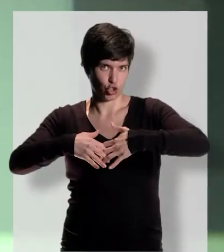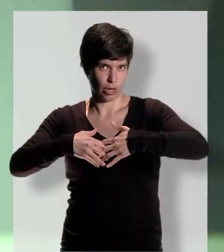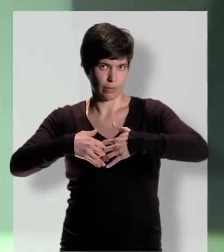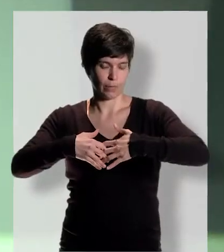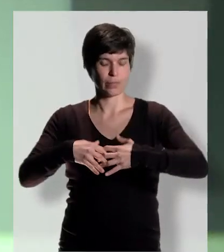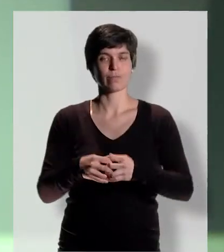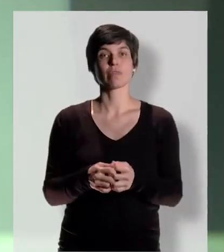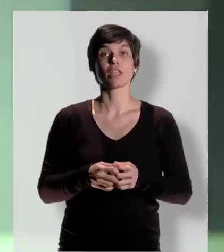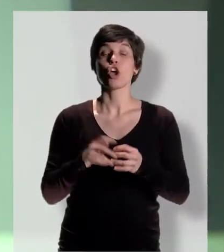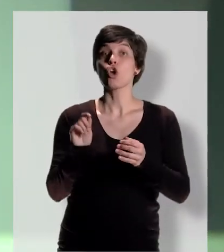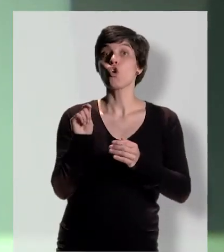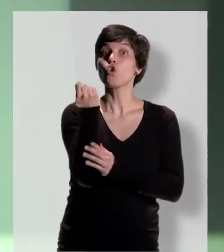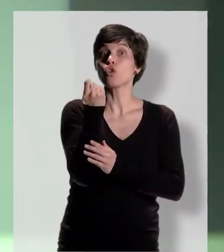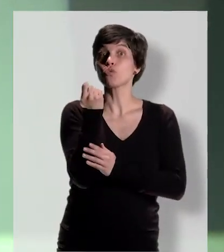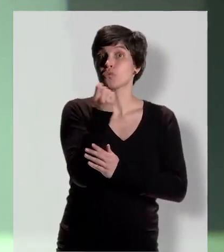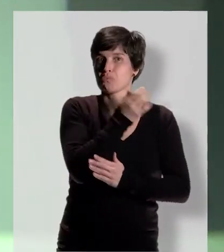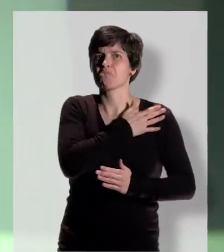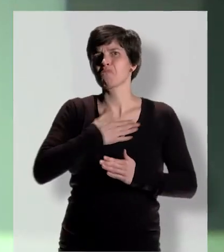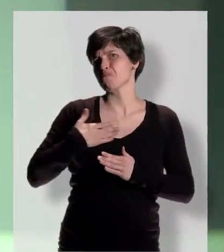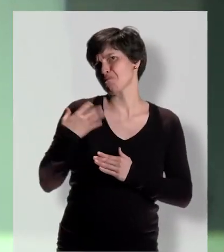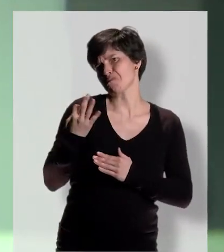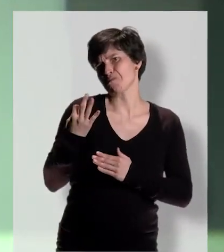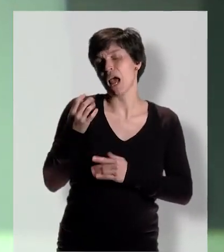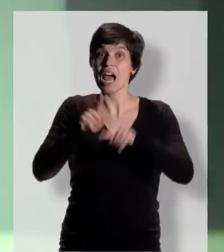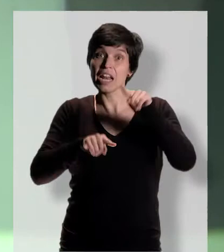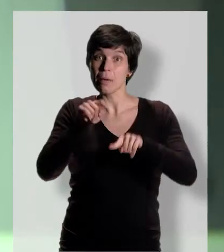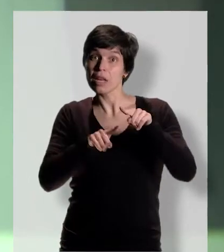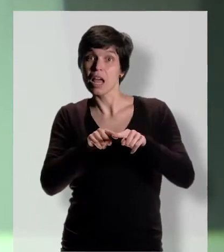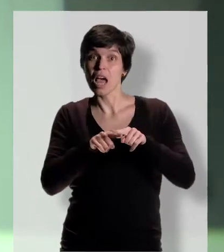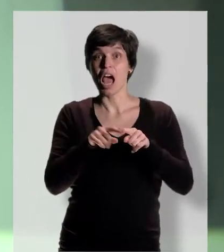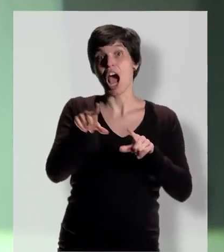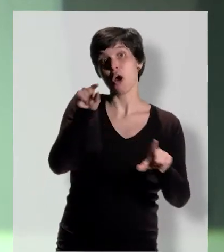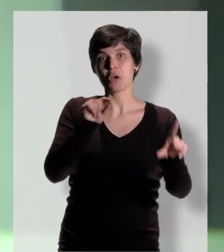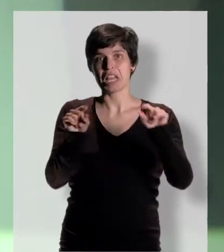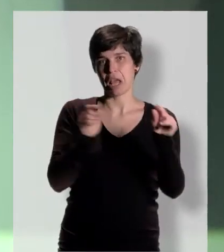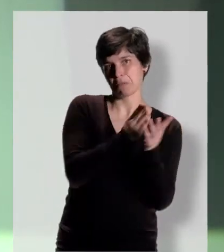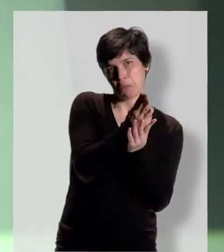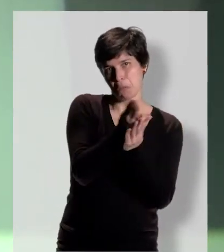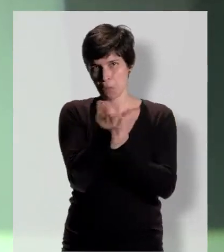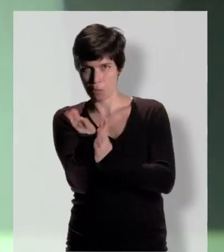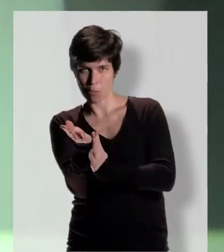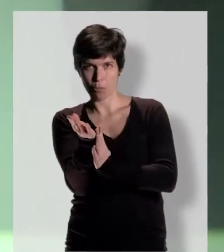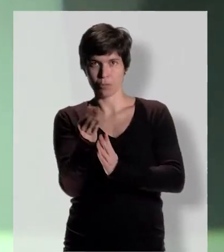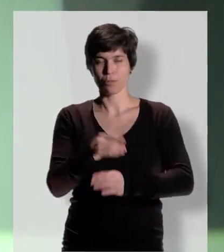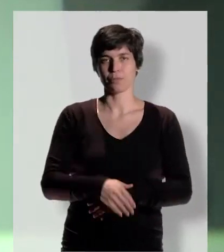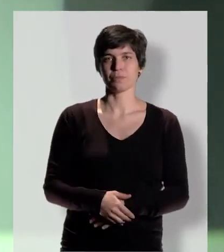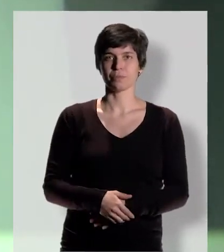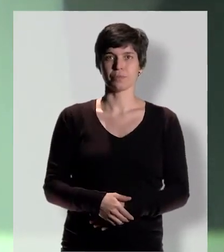Lortu nahi denaren arabera, aukerak ere ezberdinak dira.